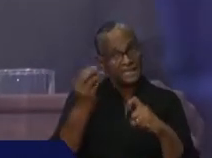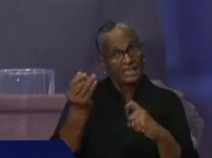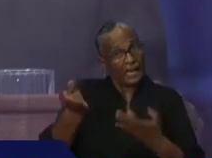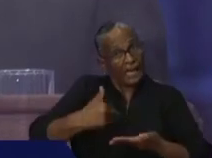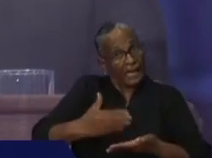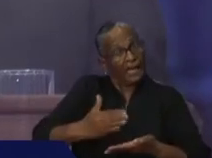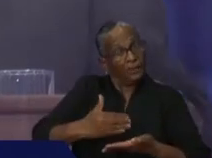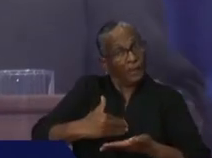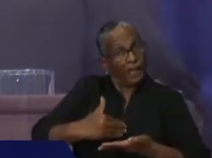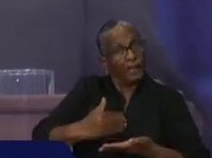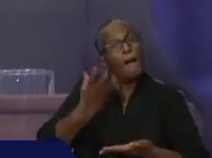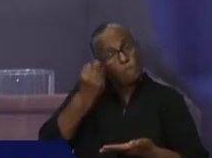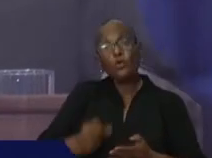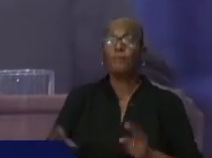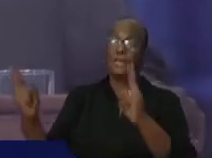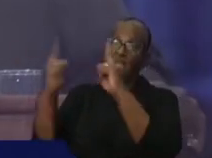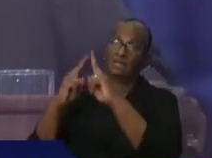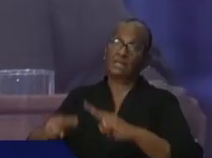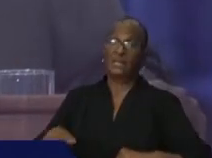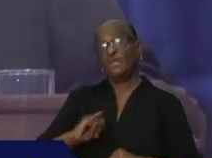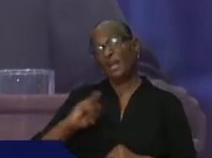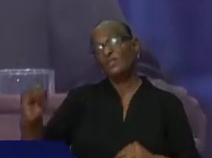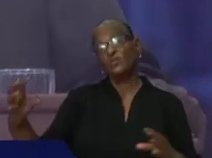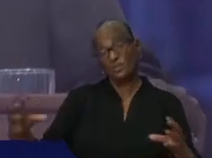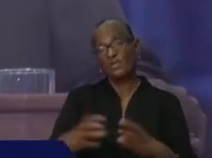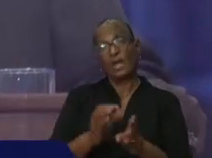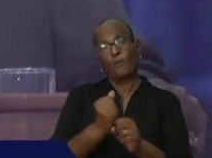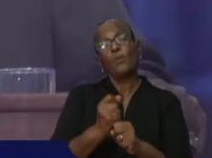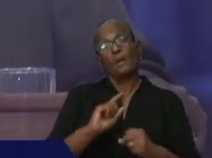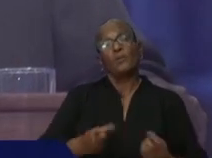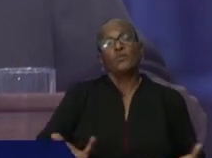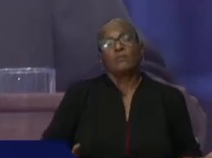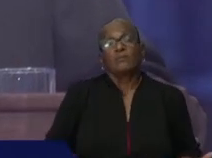dat u met internationale instituten moet samenwerken.